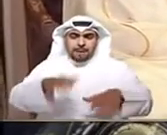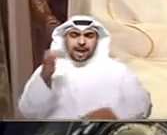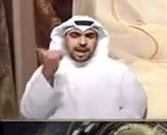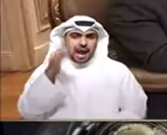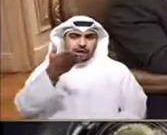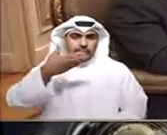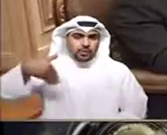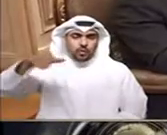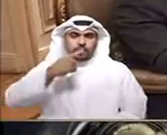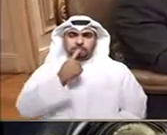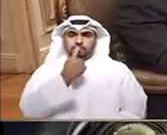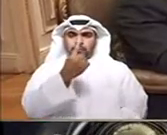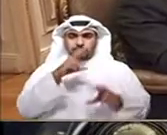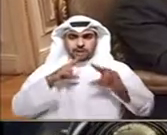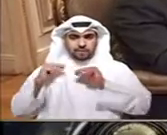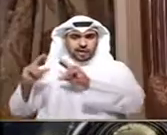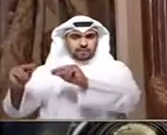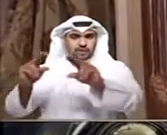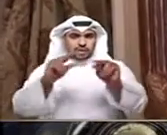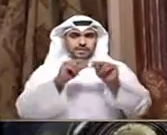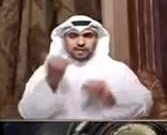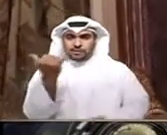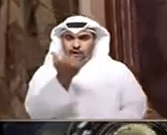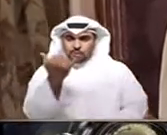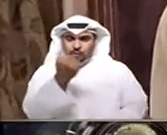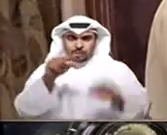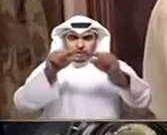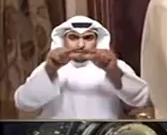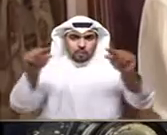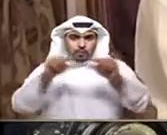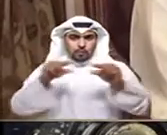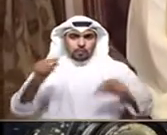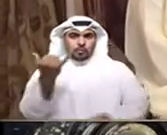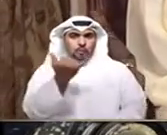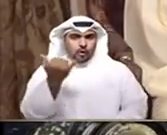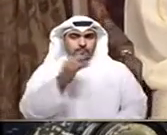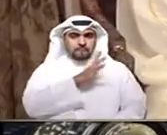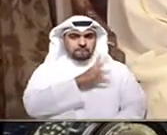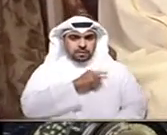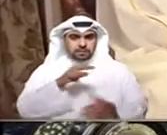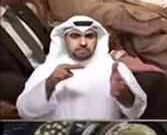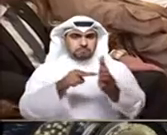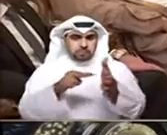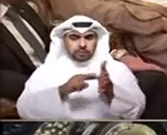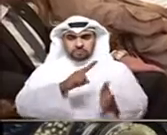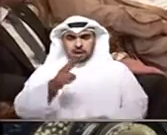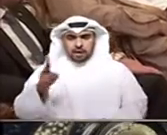المقبلة قاريا ودوليا، وبخاصة إزاء الملفات المهمة عربيا وعلى رأسها القضية الفلسطينية.